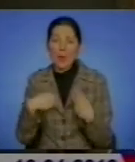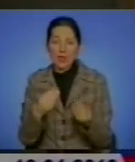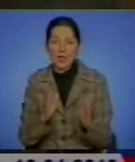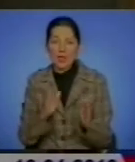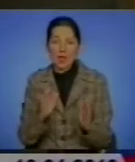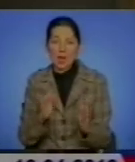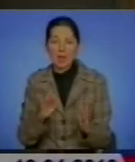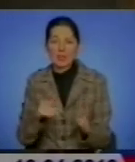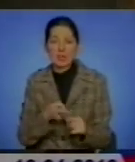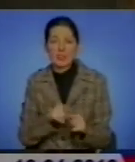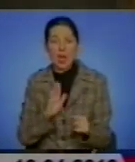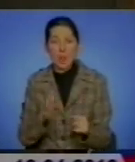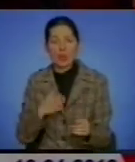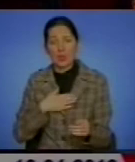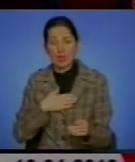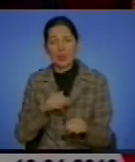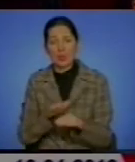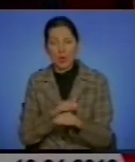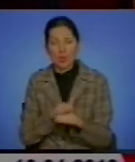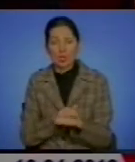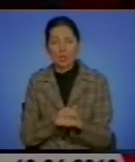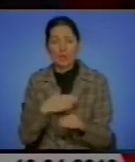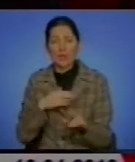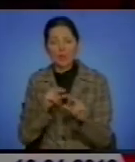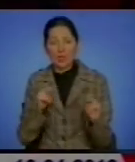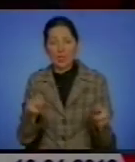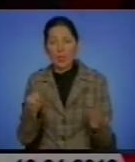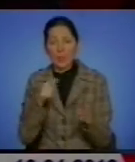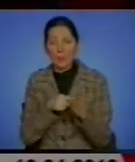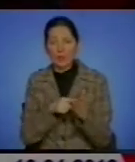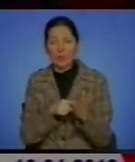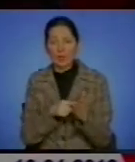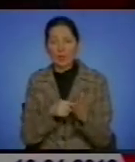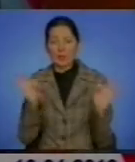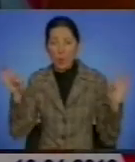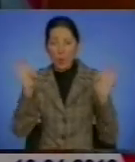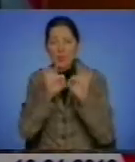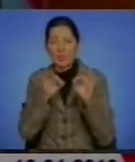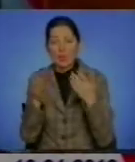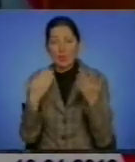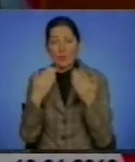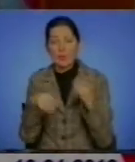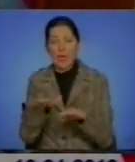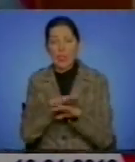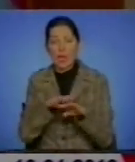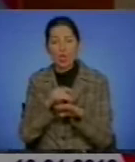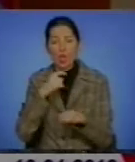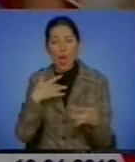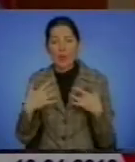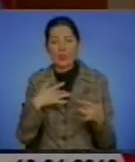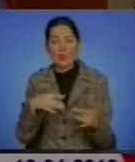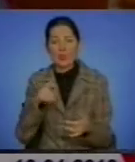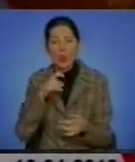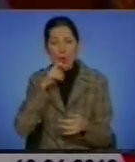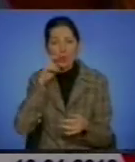би мовити, така віха благодійна. Нам пощастило потрапити за куліси і поспілкуватися із народною артисткою України